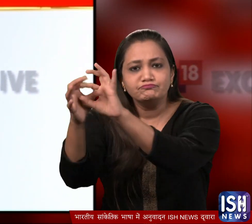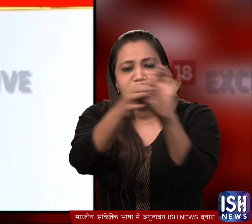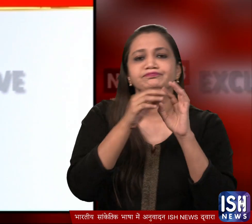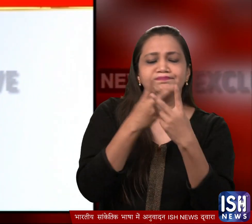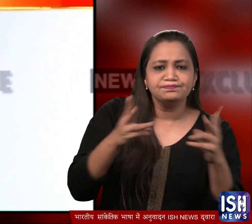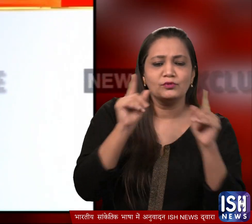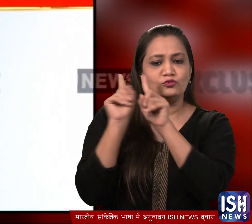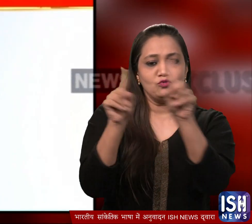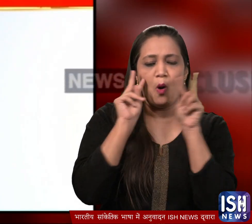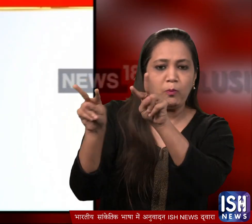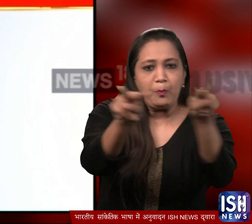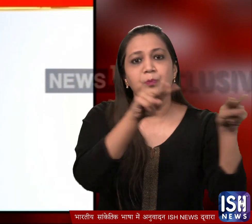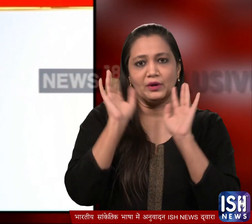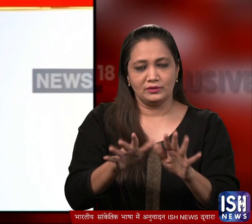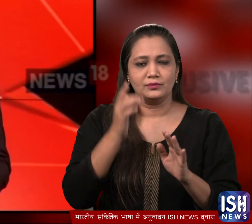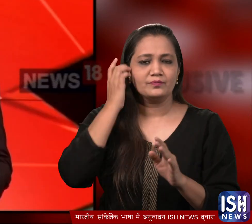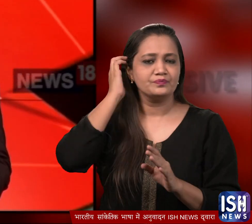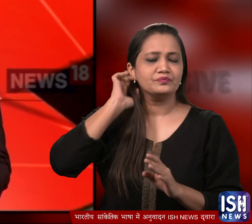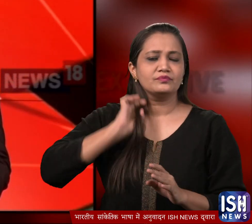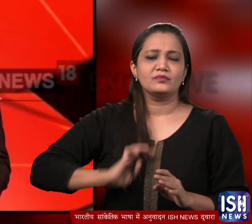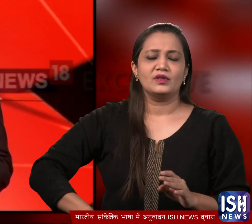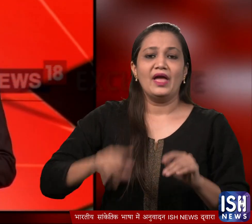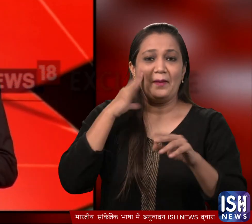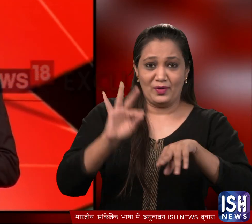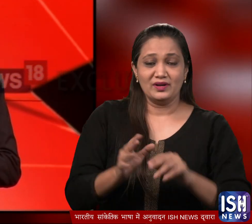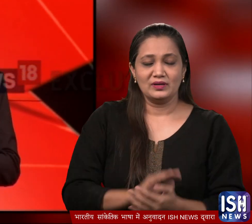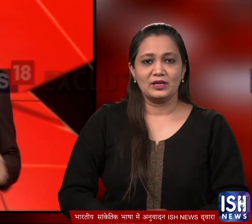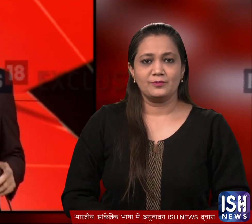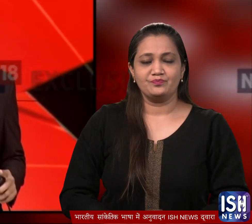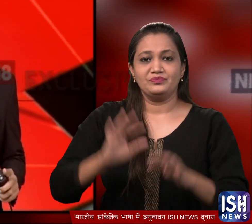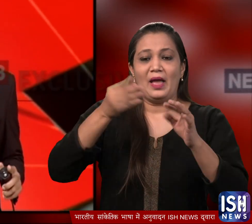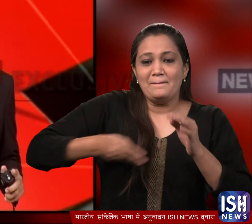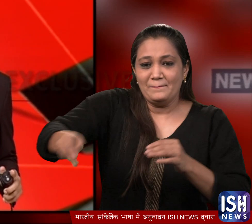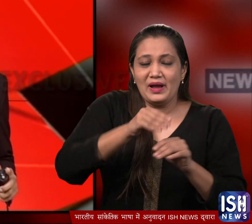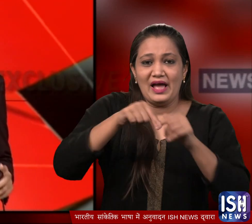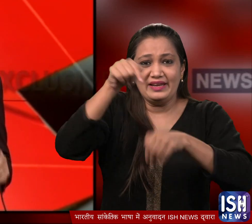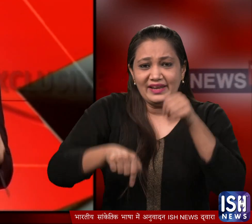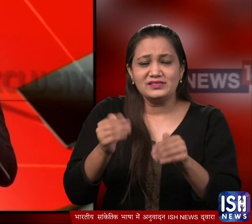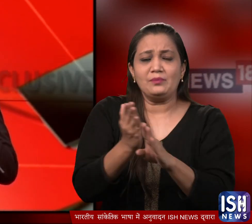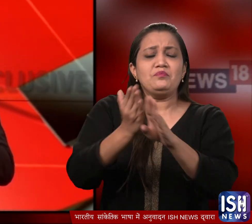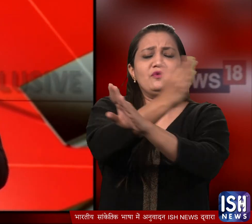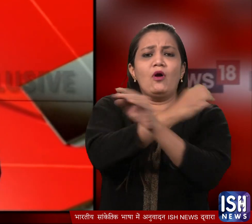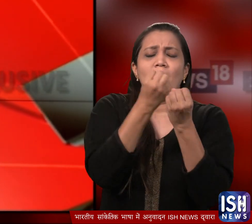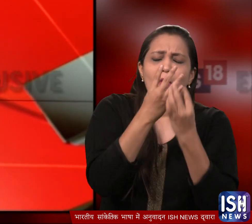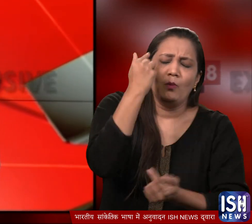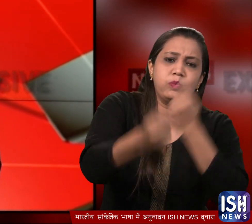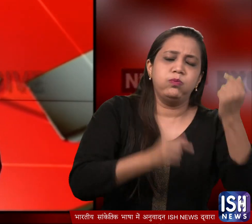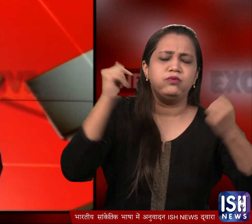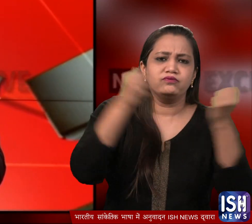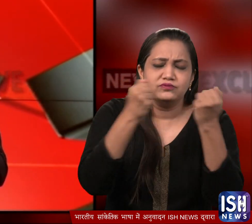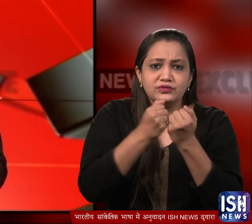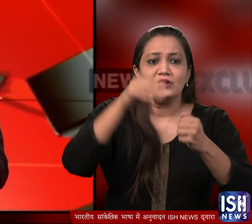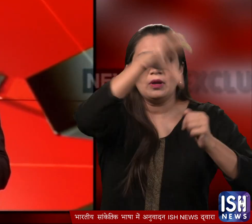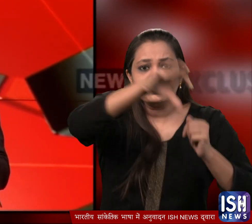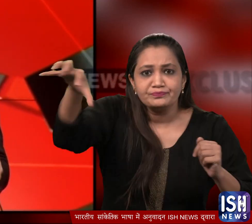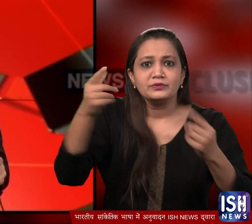मतदान केंद्रों पर ड्रोन कैमरों से नजर रखी गई। सौभाग्य की एक बात थी कि पश्चिम बंगाल में चुनाव से पहले ही इतनी राजनीतिक हिंसा हुई कि